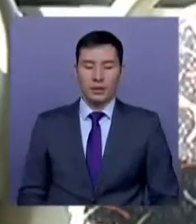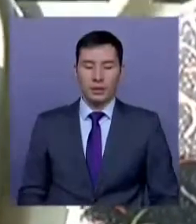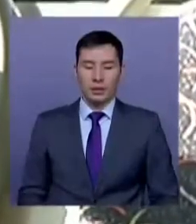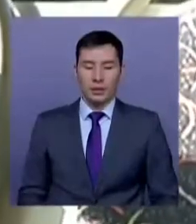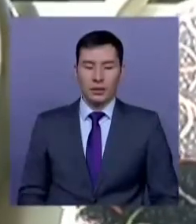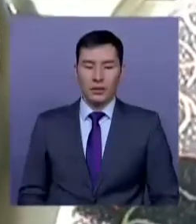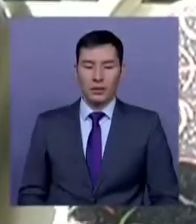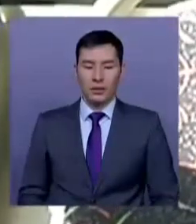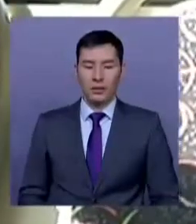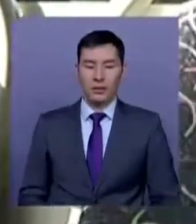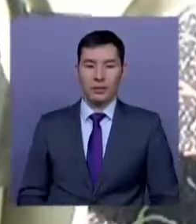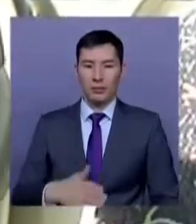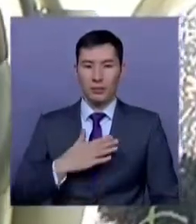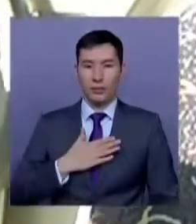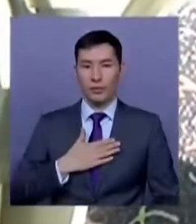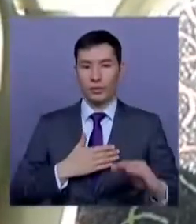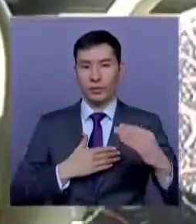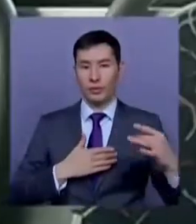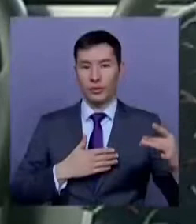біздің қаланың әкімі,